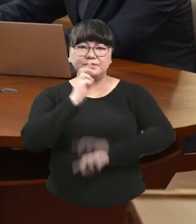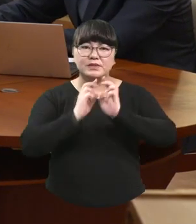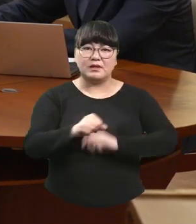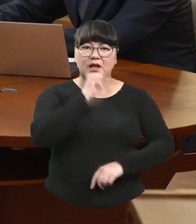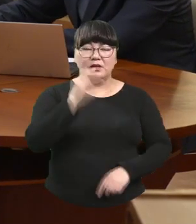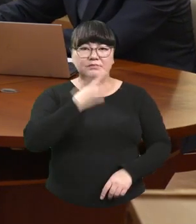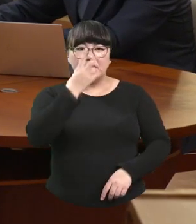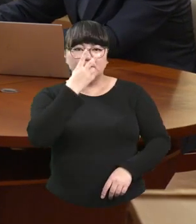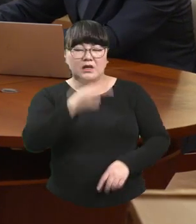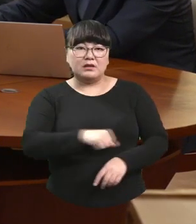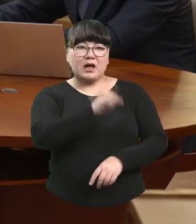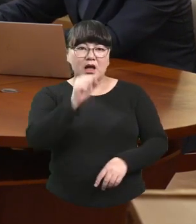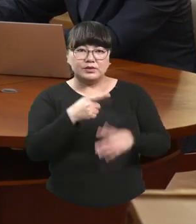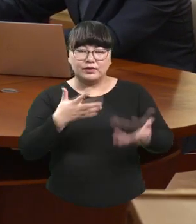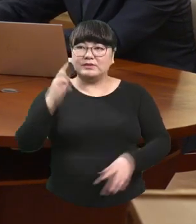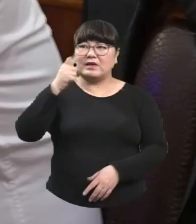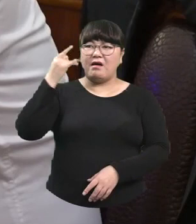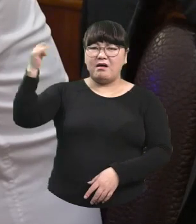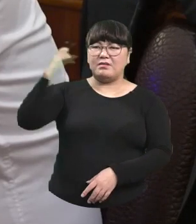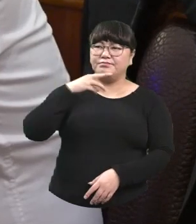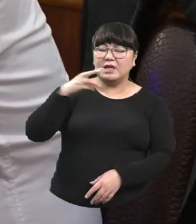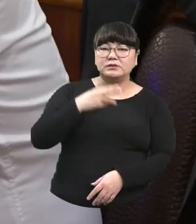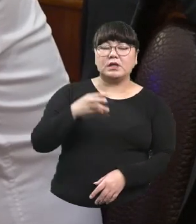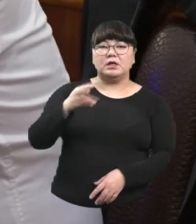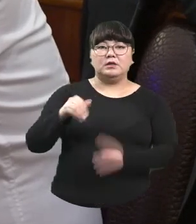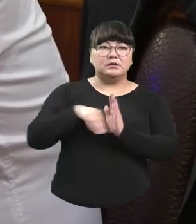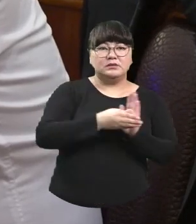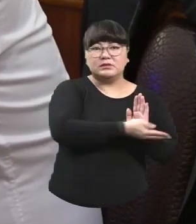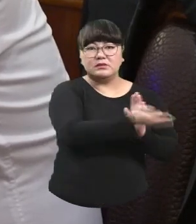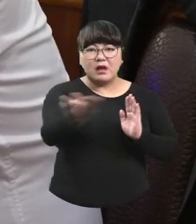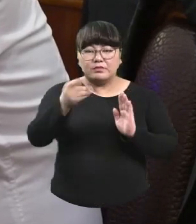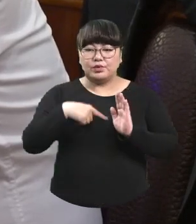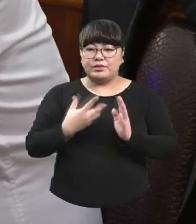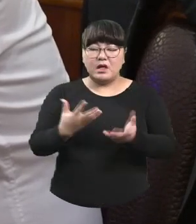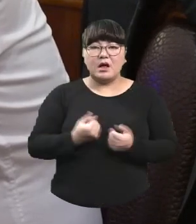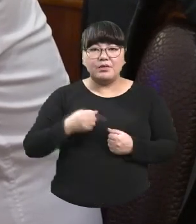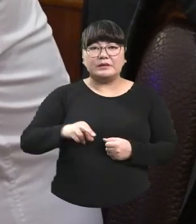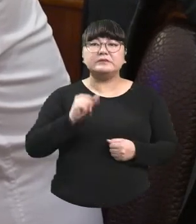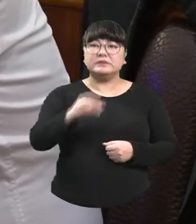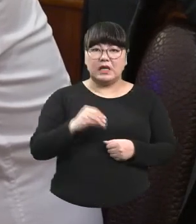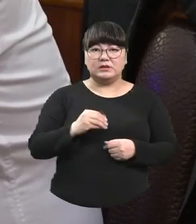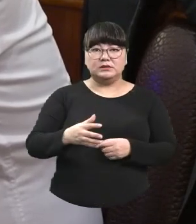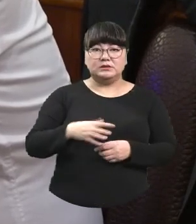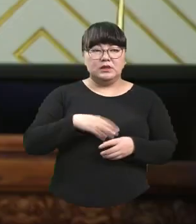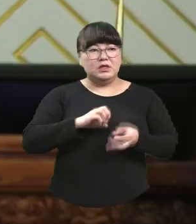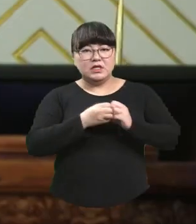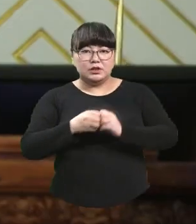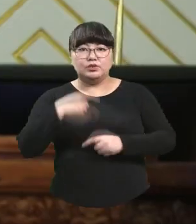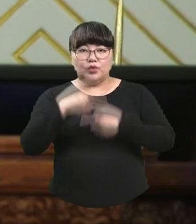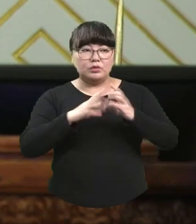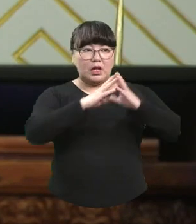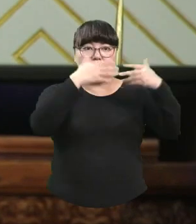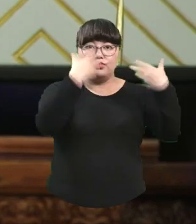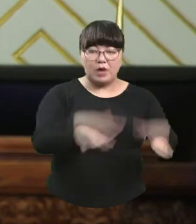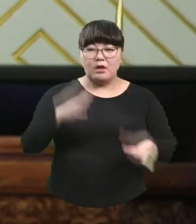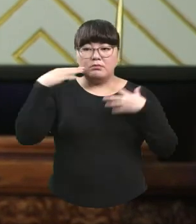тулгамдж байгаа дизель түлшний хангамж болон цагаагаарын урдчилсан сэргийлэх мэдээг дамжуулах хүлэн авах нэгдсэн тогтолцоо бий болгох талаар чиглэл өгсөн